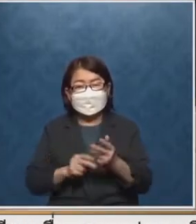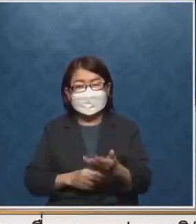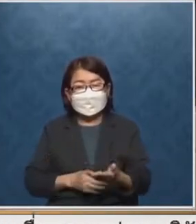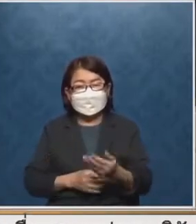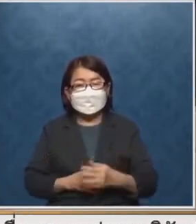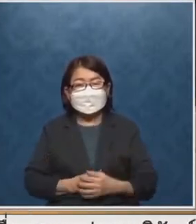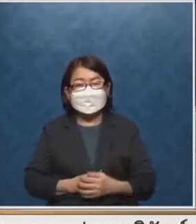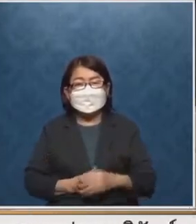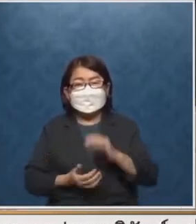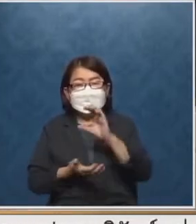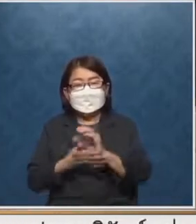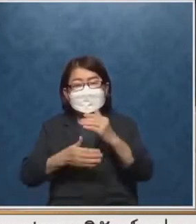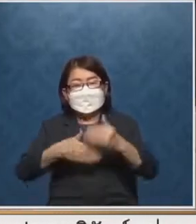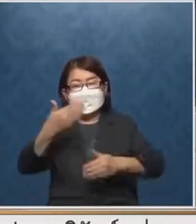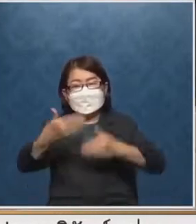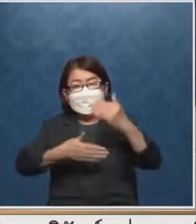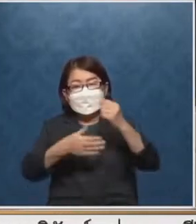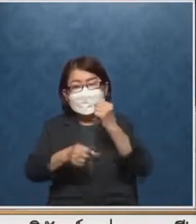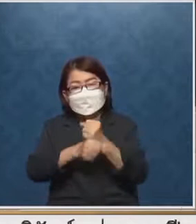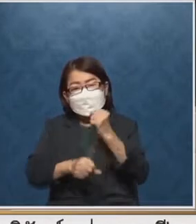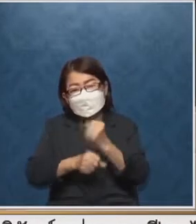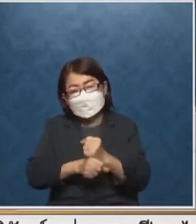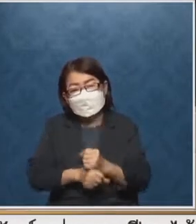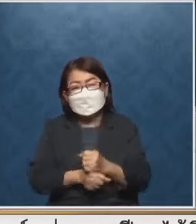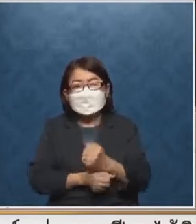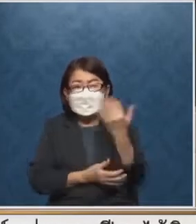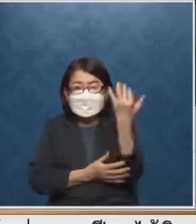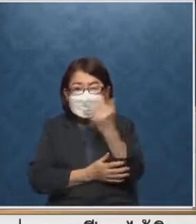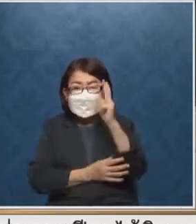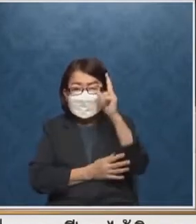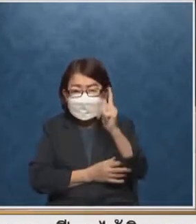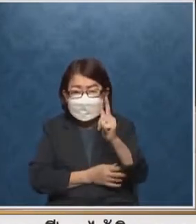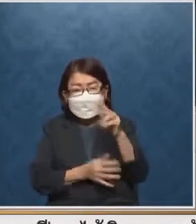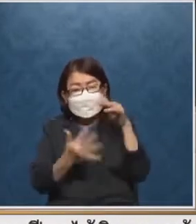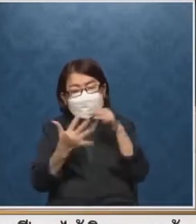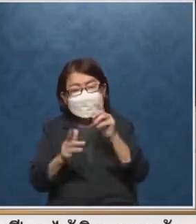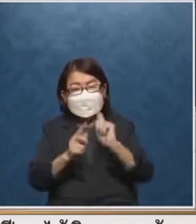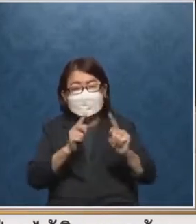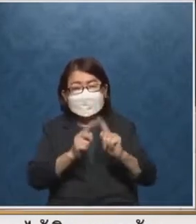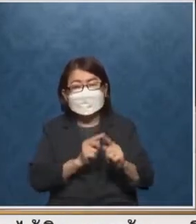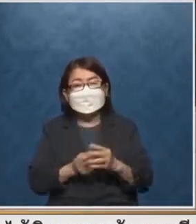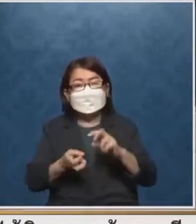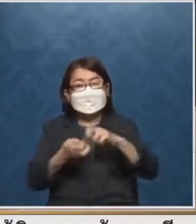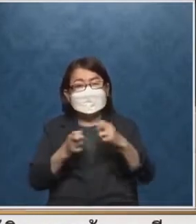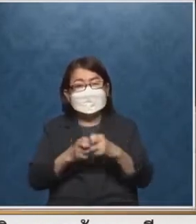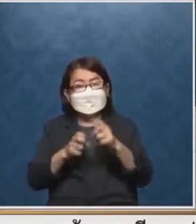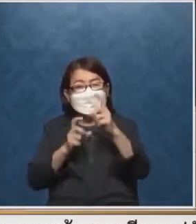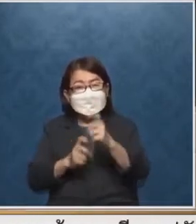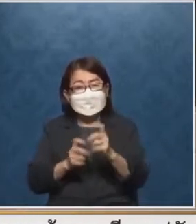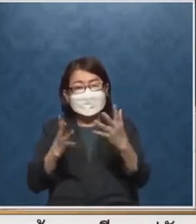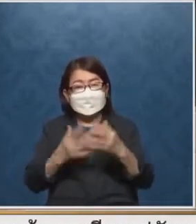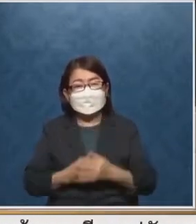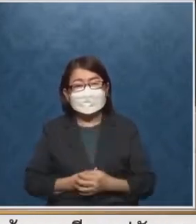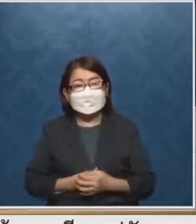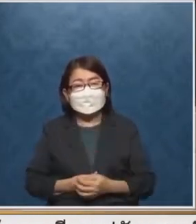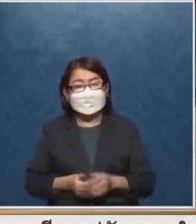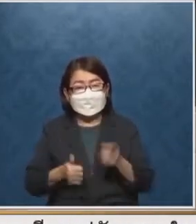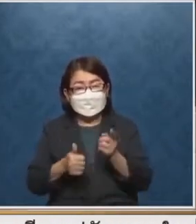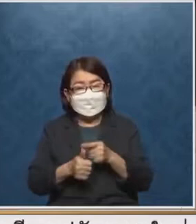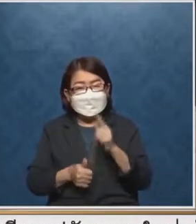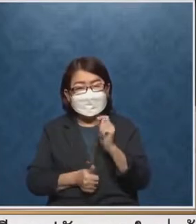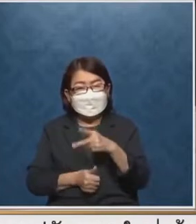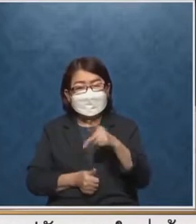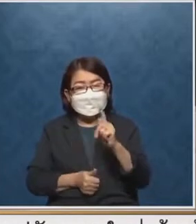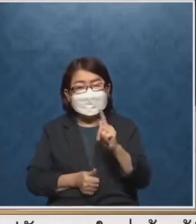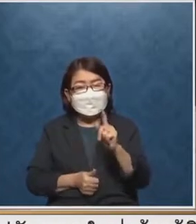กองทุนพัฒนาสื่อปลอดภัยและสร้างสรรค์นะครับมีรายชื่อดังต่อไปนี้นายธนกรศรีสุ